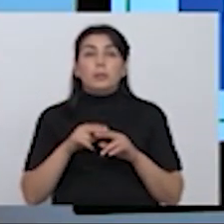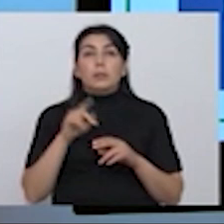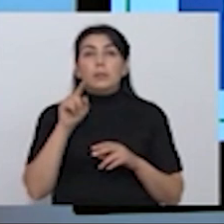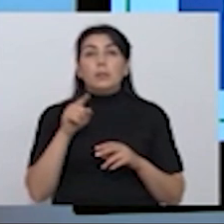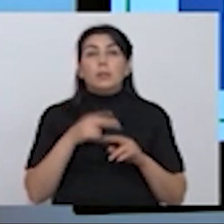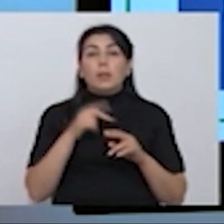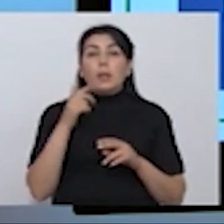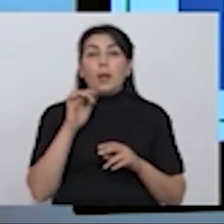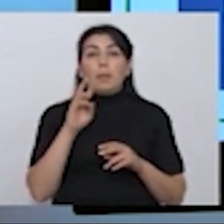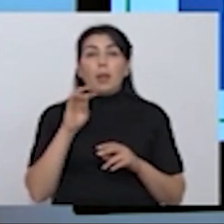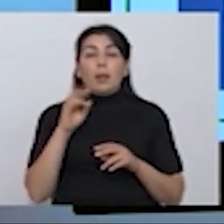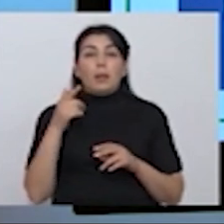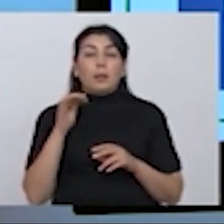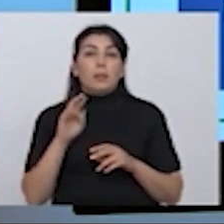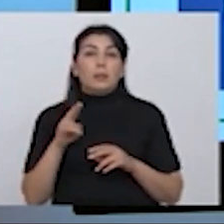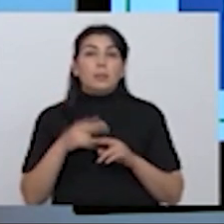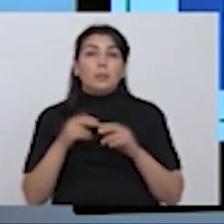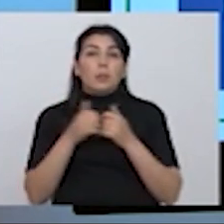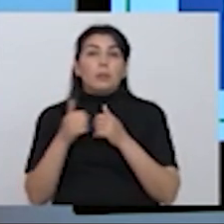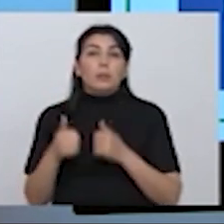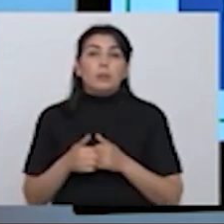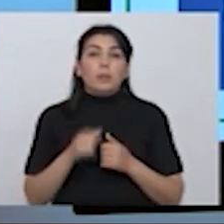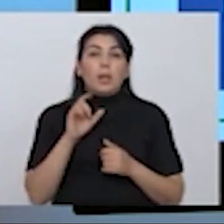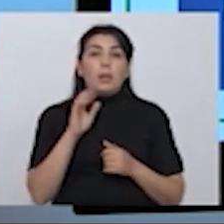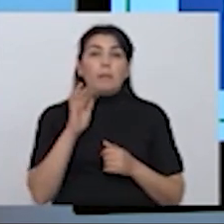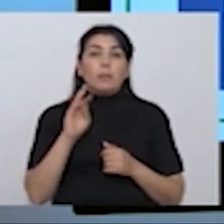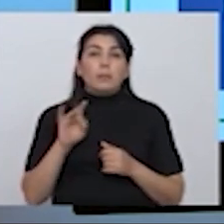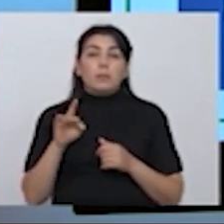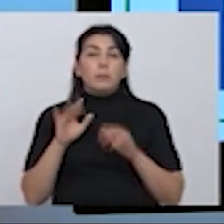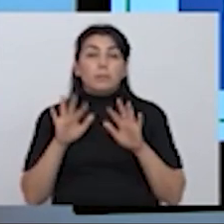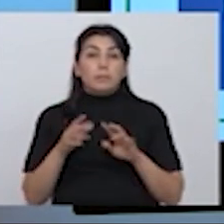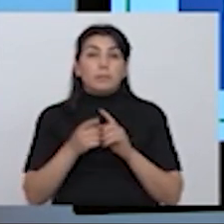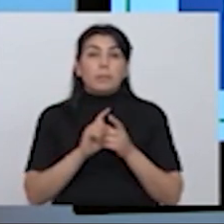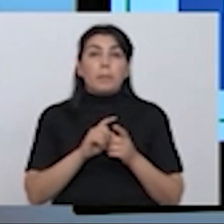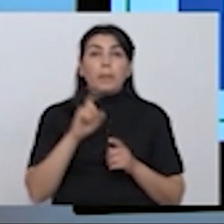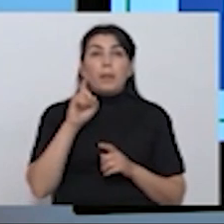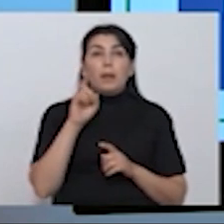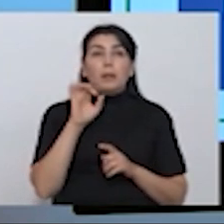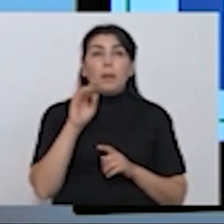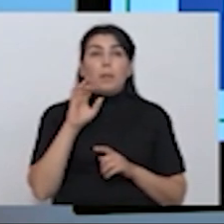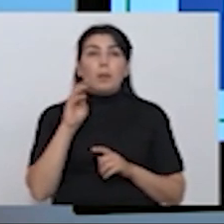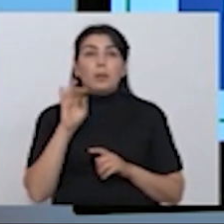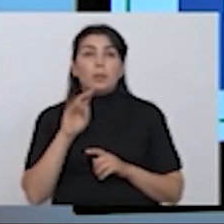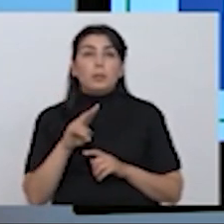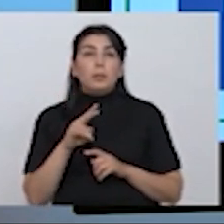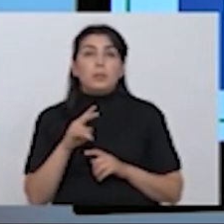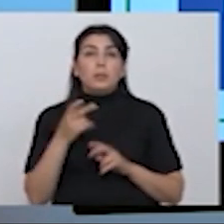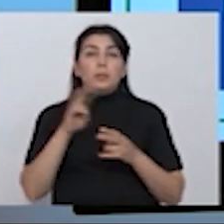Ya'ni gomologik xromosomalar yonma-yon ekvatorga joylashadi hamda axromatin duk iplaridan